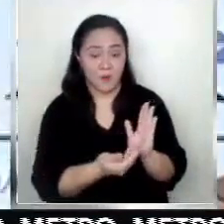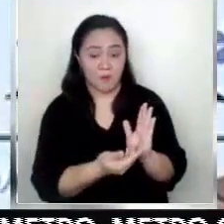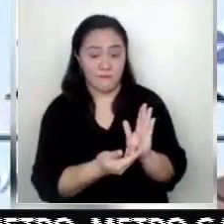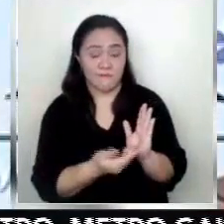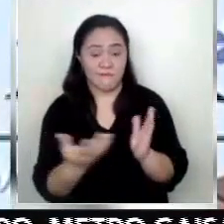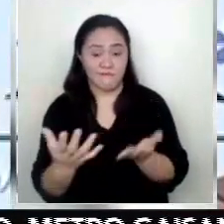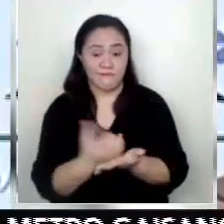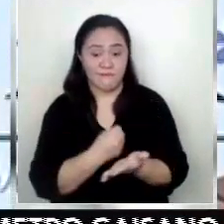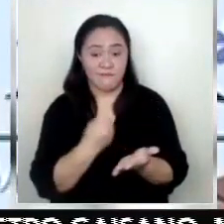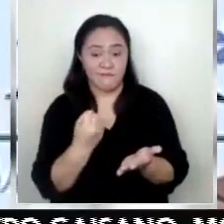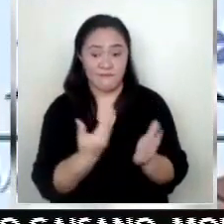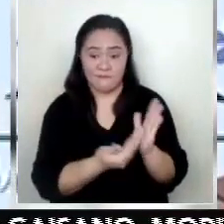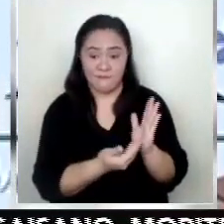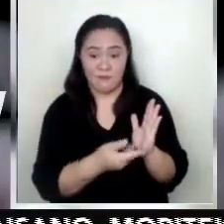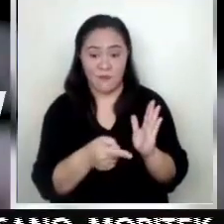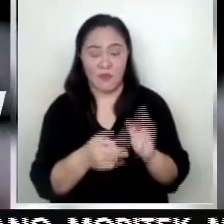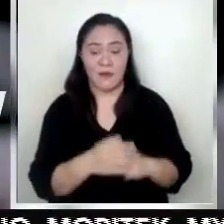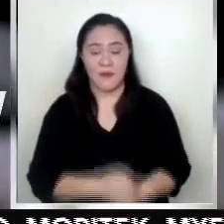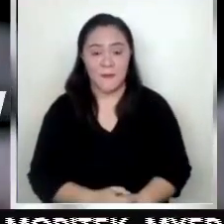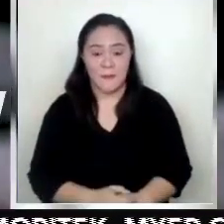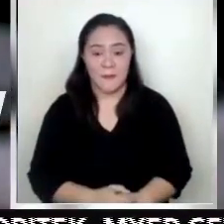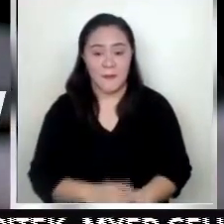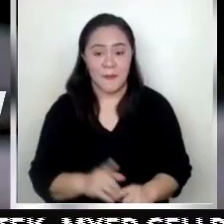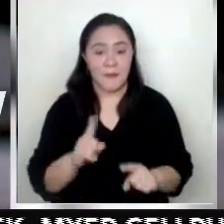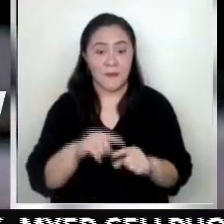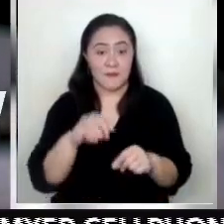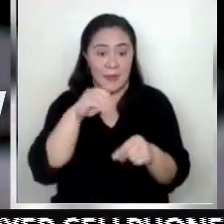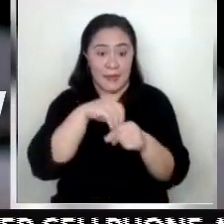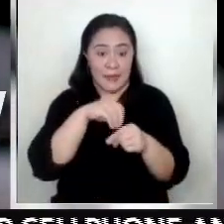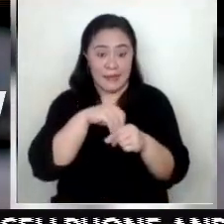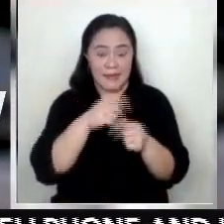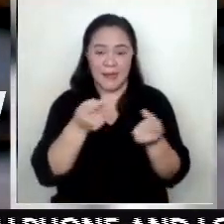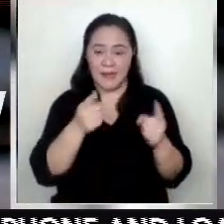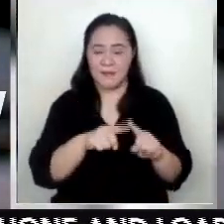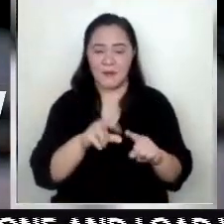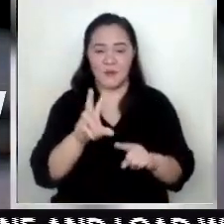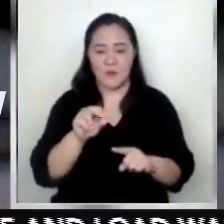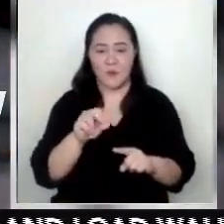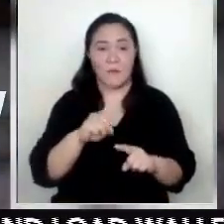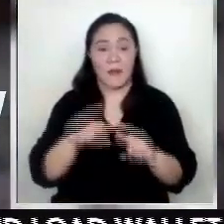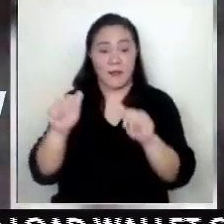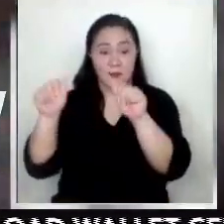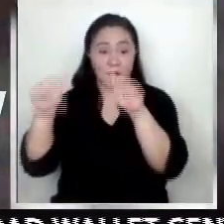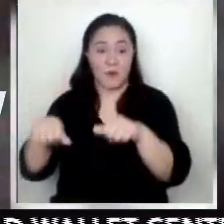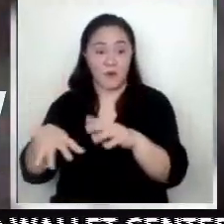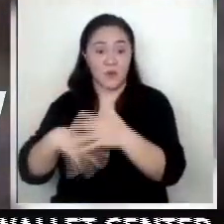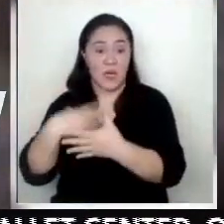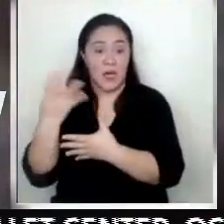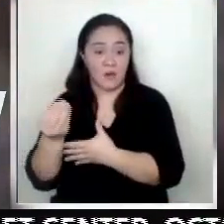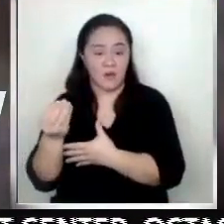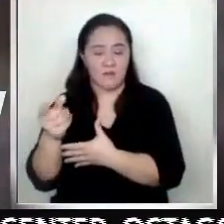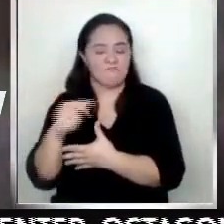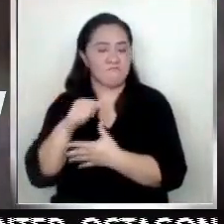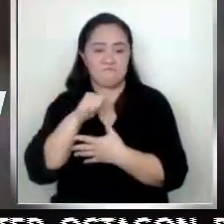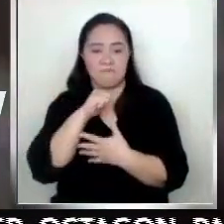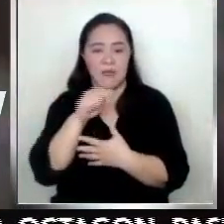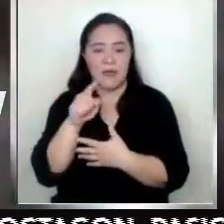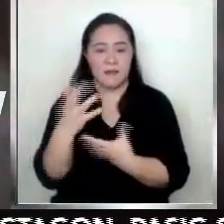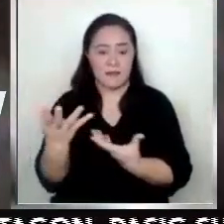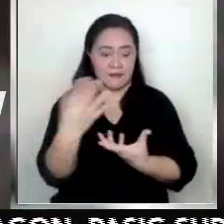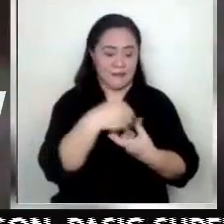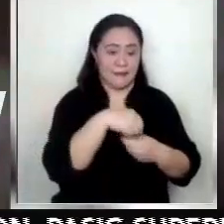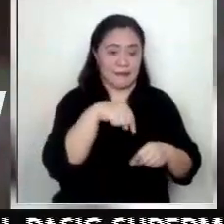siya ah internal ang nag-post sa Facebook ay hindi natin to kasama sa sa hanay ng mga